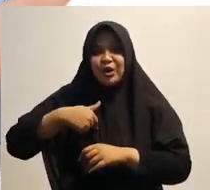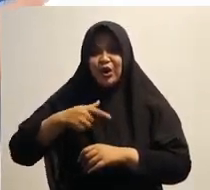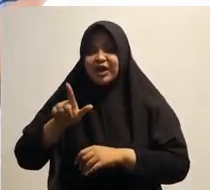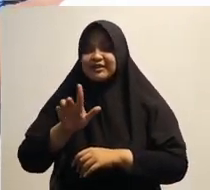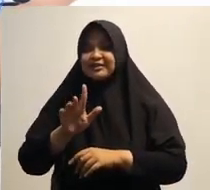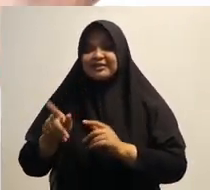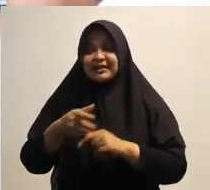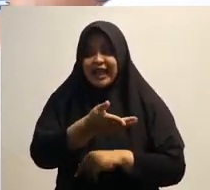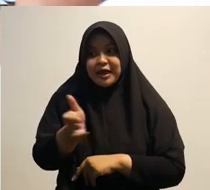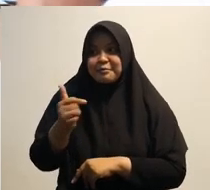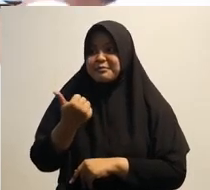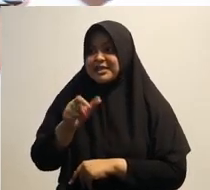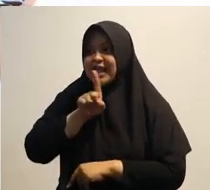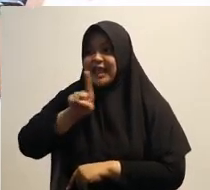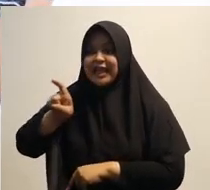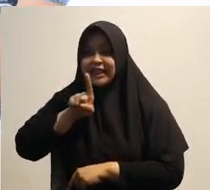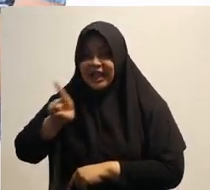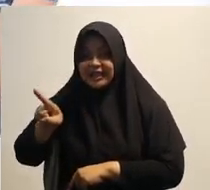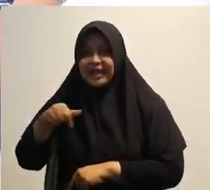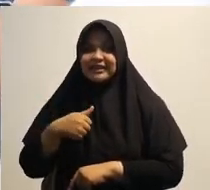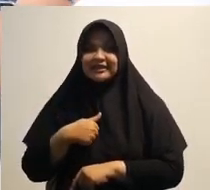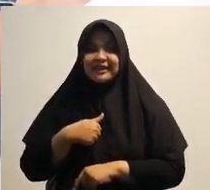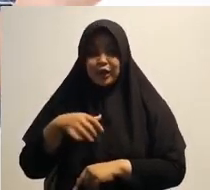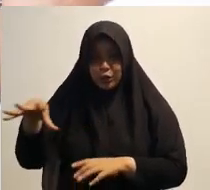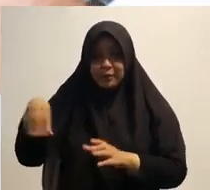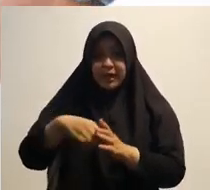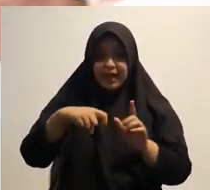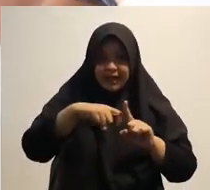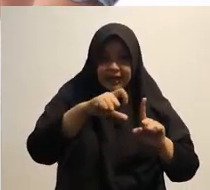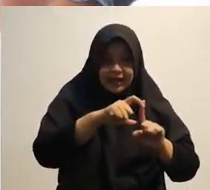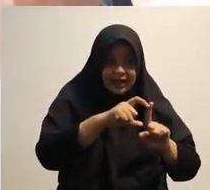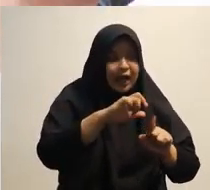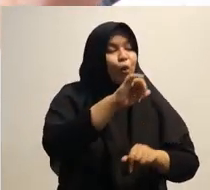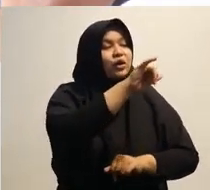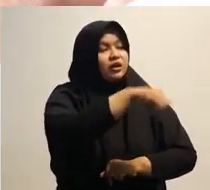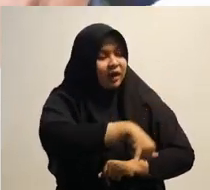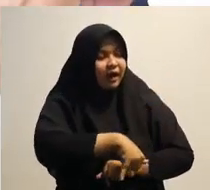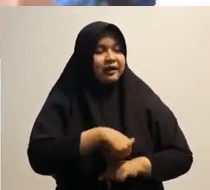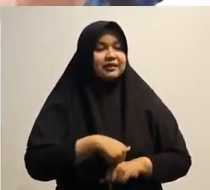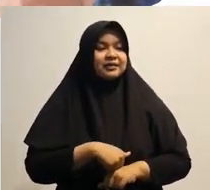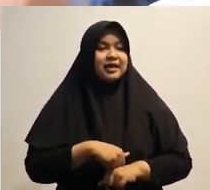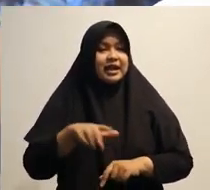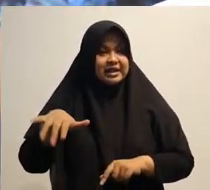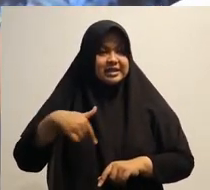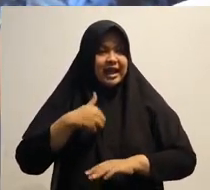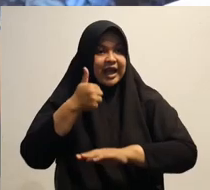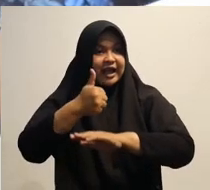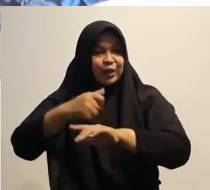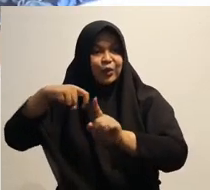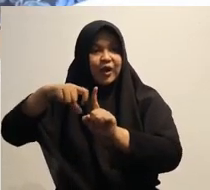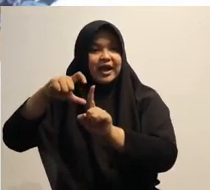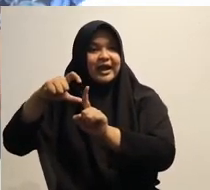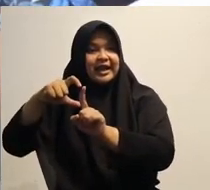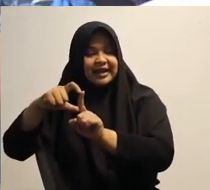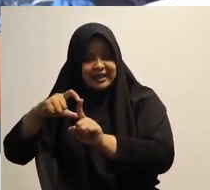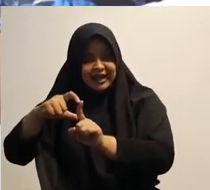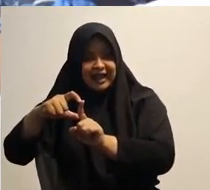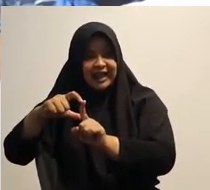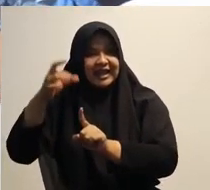Ternak kambing. Kalian bisa tanya-tanya kalau kita bisa mampir. Oh iya. Itu bagian dari KDD juga, Pak. Iya, dari KDD. Oh, okay. Saya ketua KDD